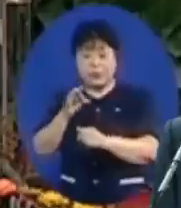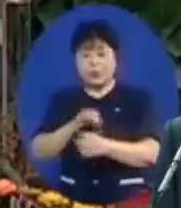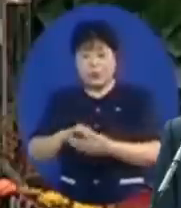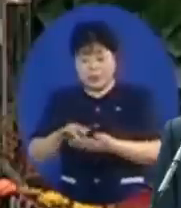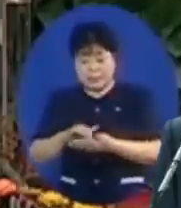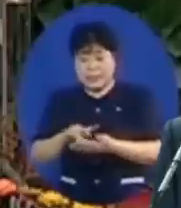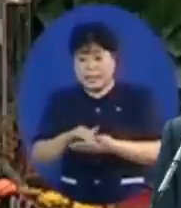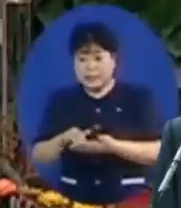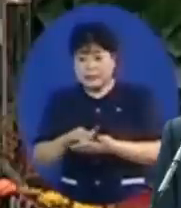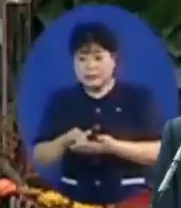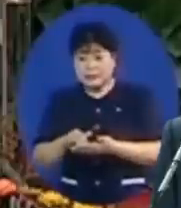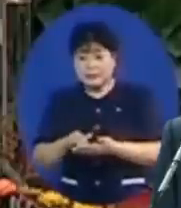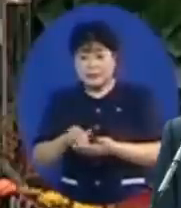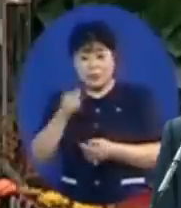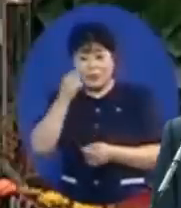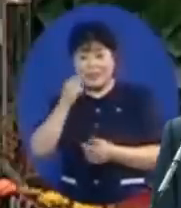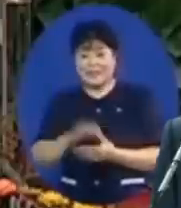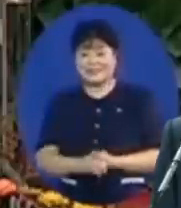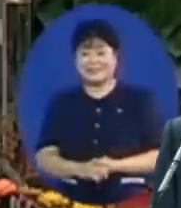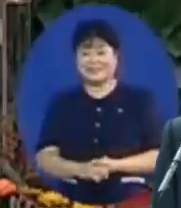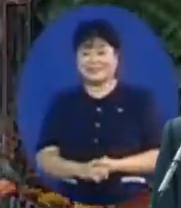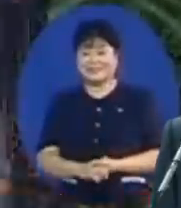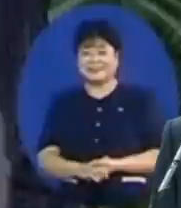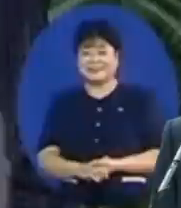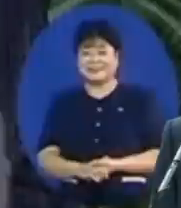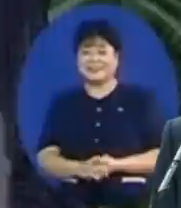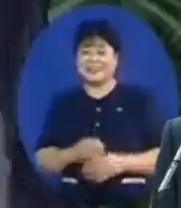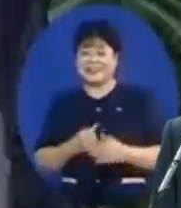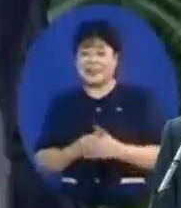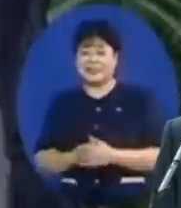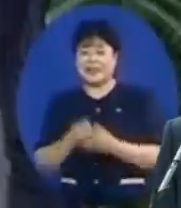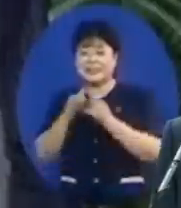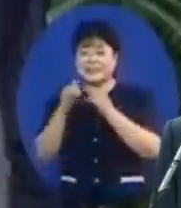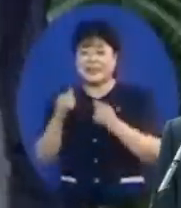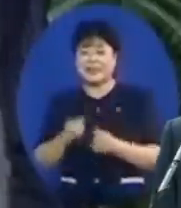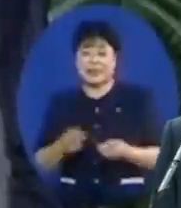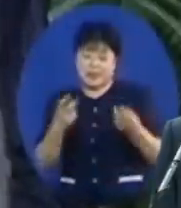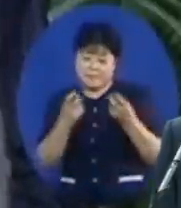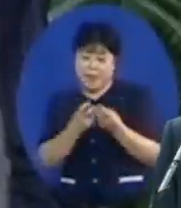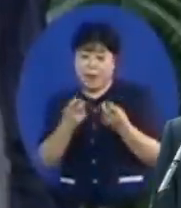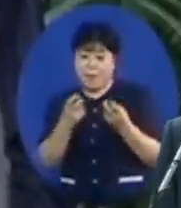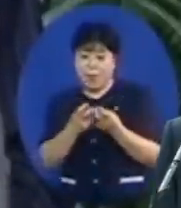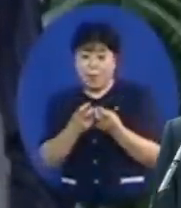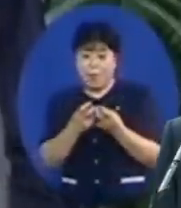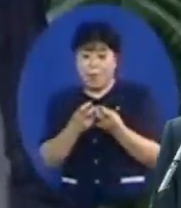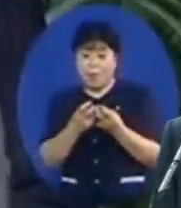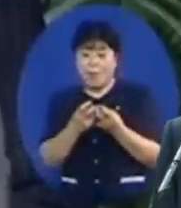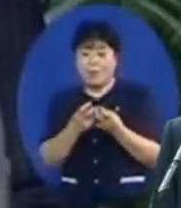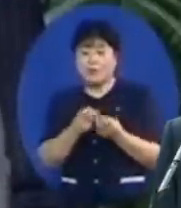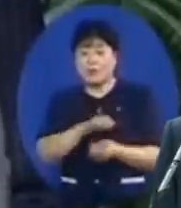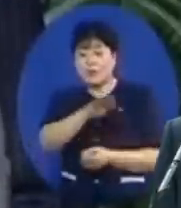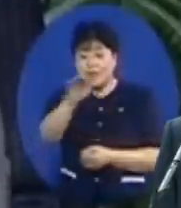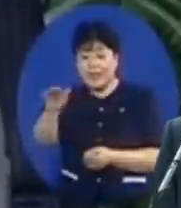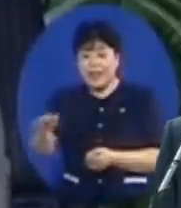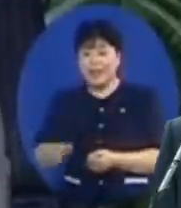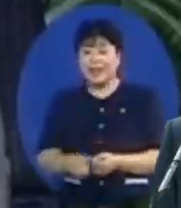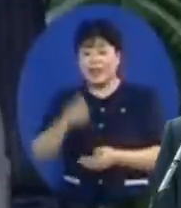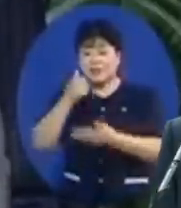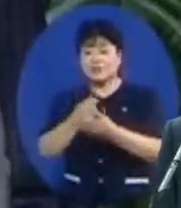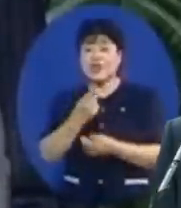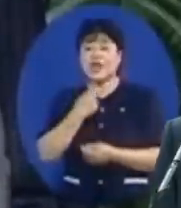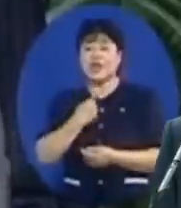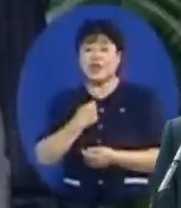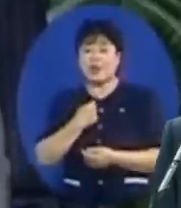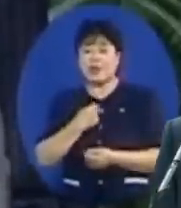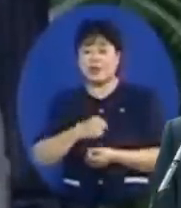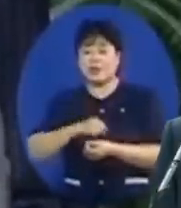있으면 좋겠는데 계산이 안 돼요. 그러므로 인간의 수단과 방법으로는 우리가 죄를 청산할